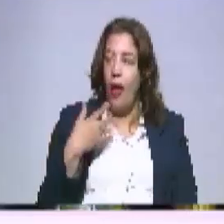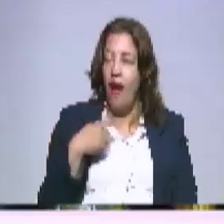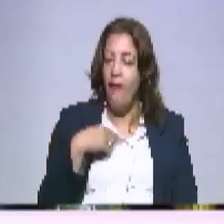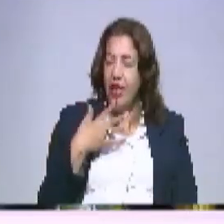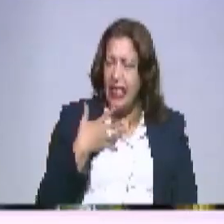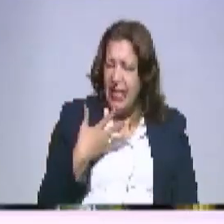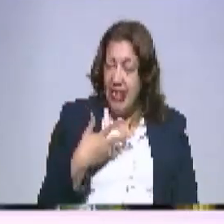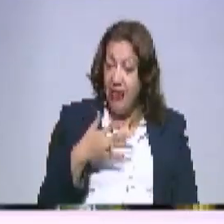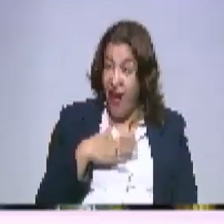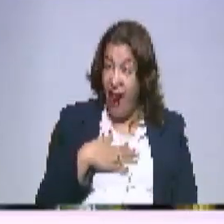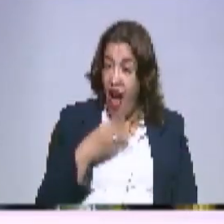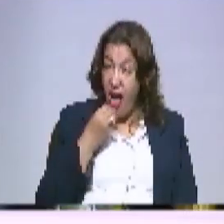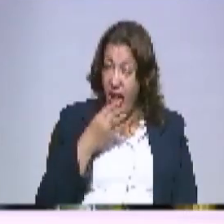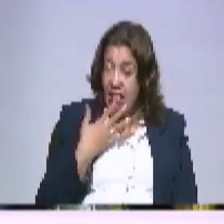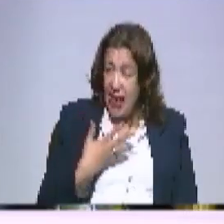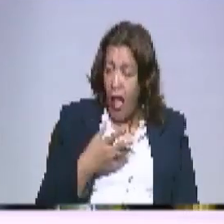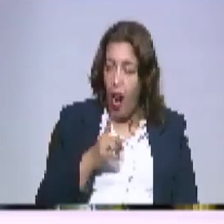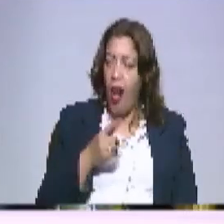كويس.